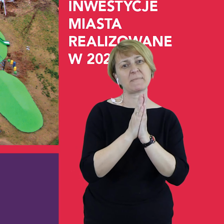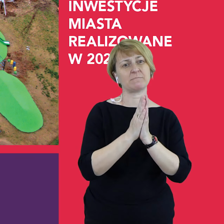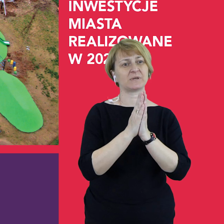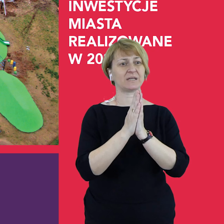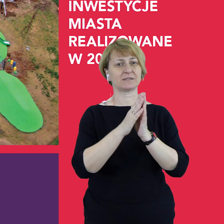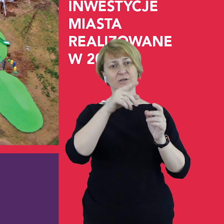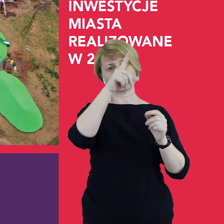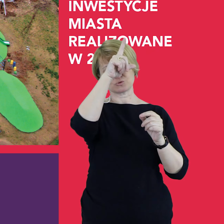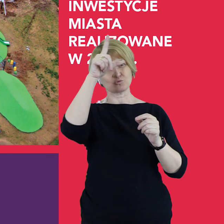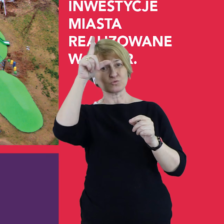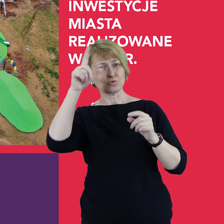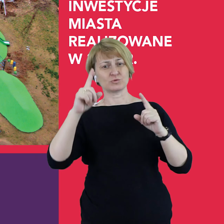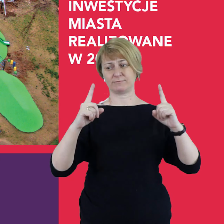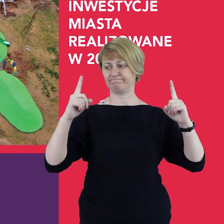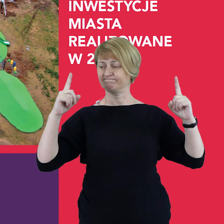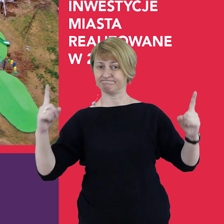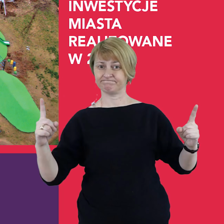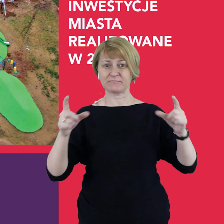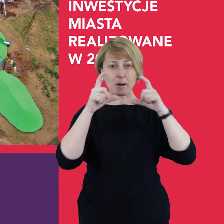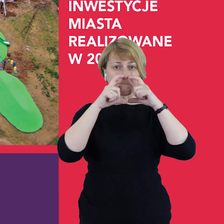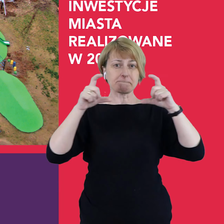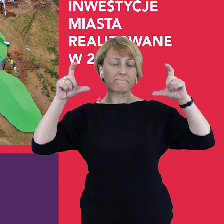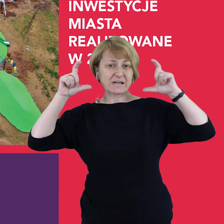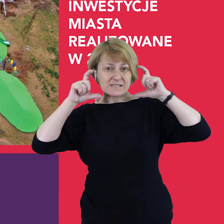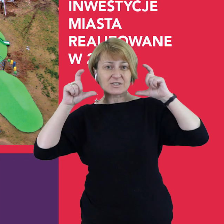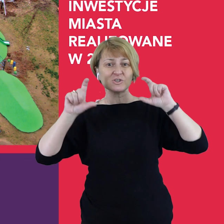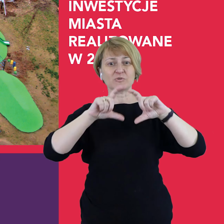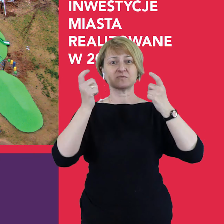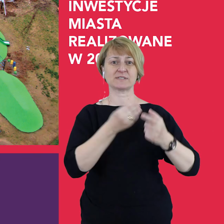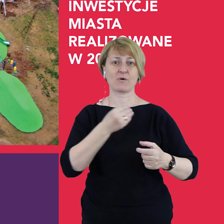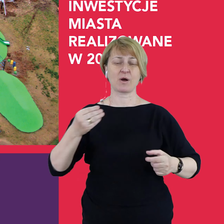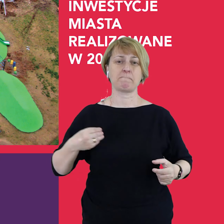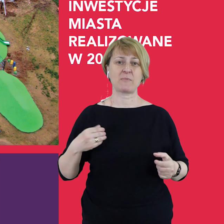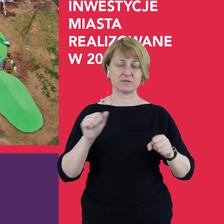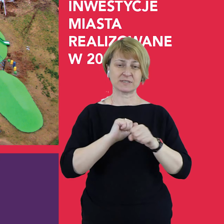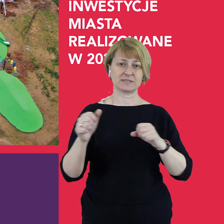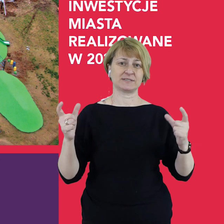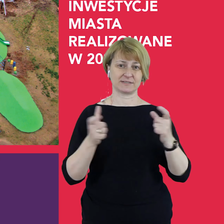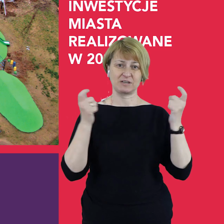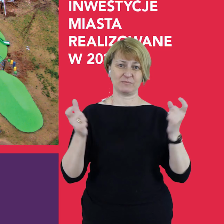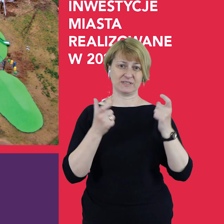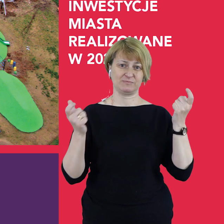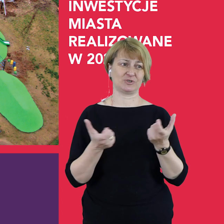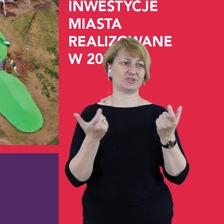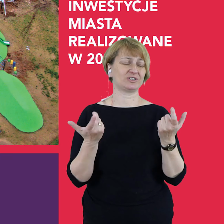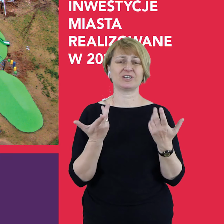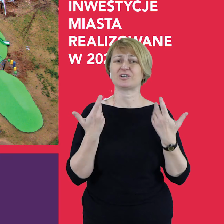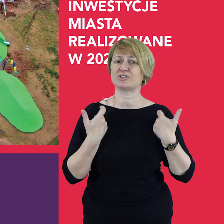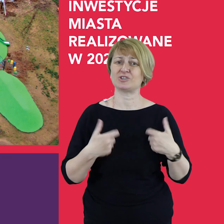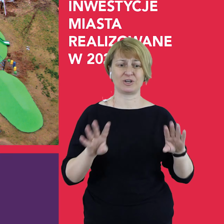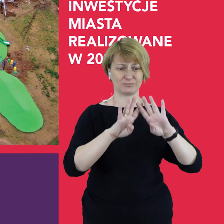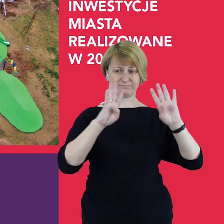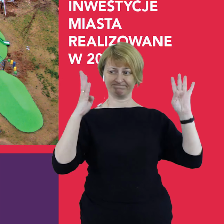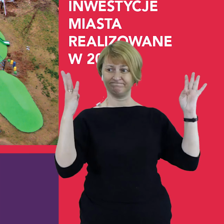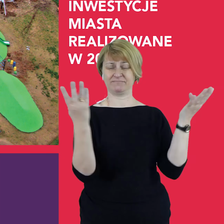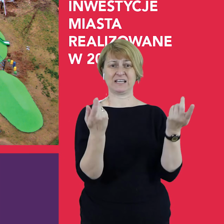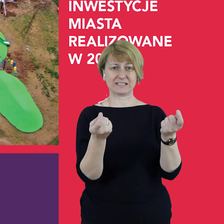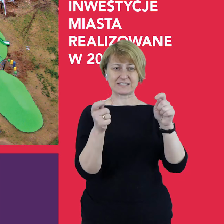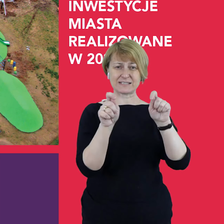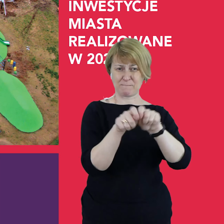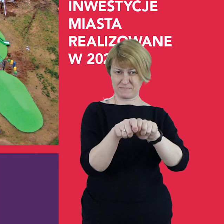społecznym, o maseczkach. Cały czas sytuacja epidemiczna w mieście i w całej Polsce jest niebezpieczna. Nie chcieliśmy sztucznie trzymać